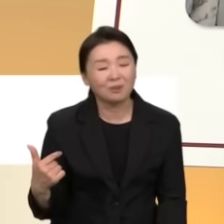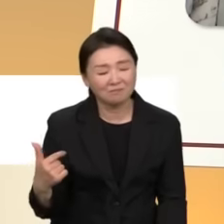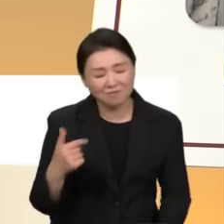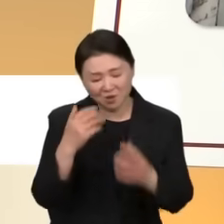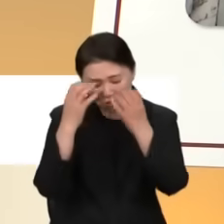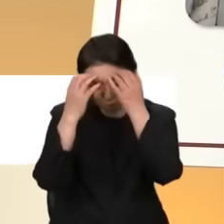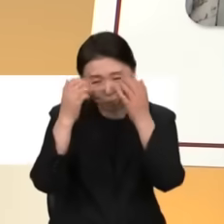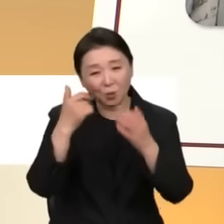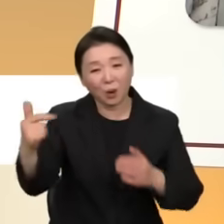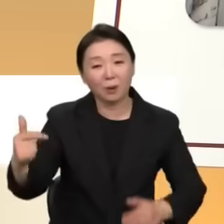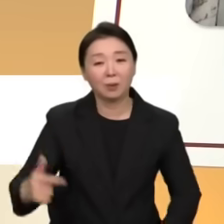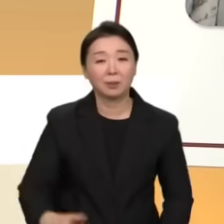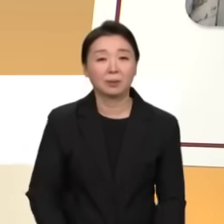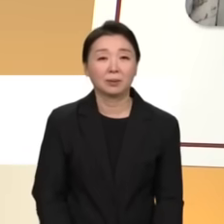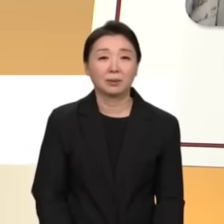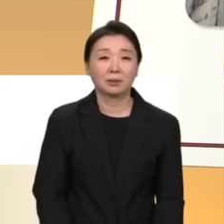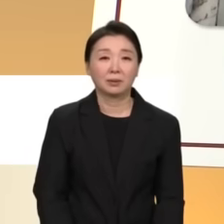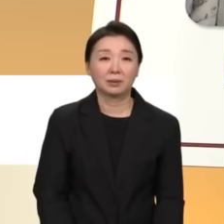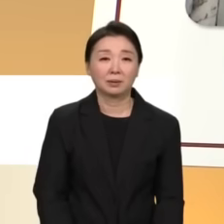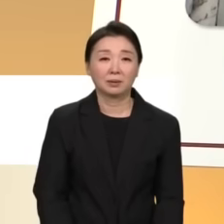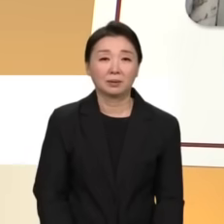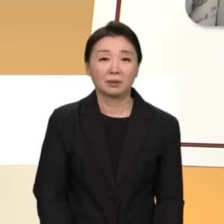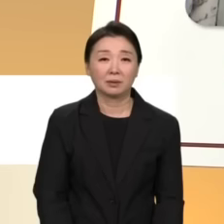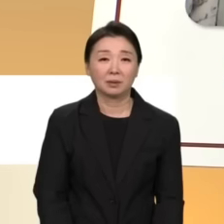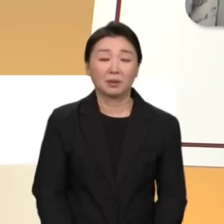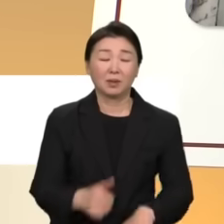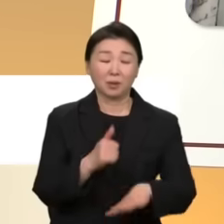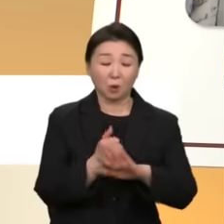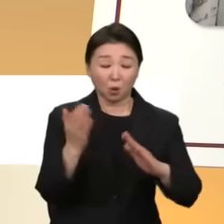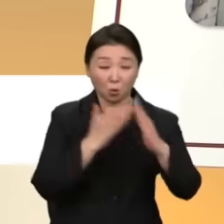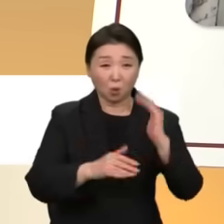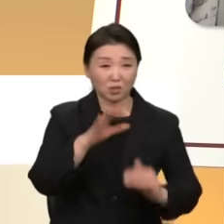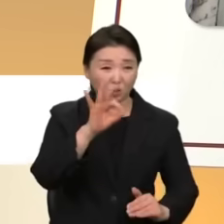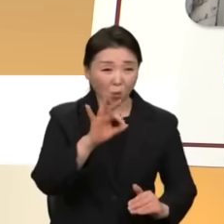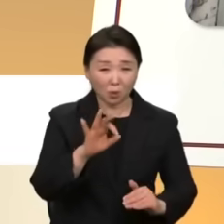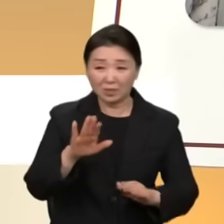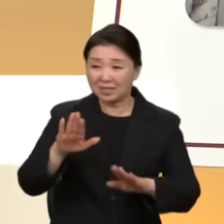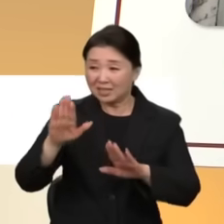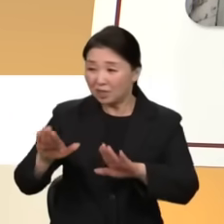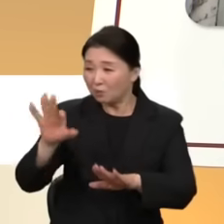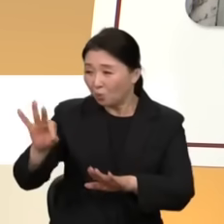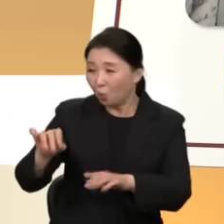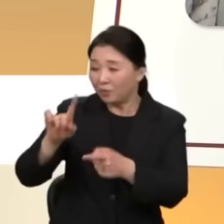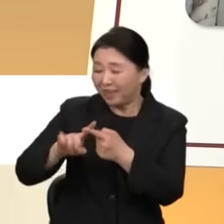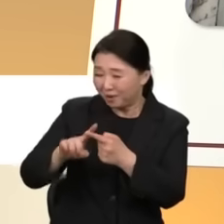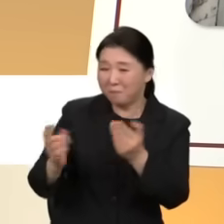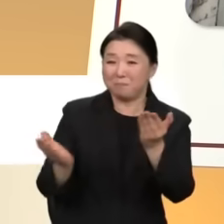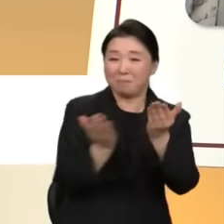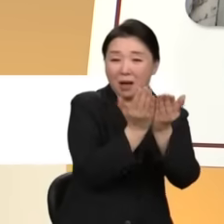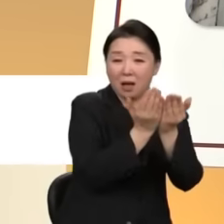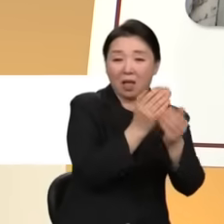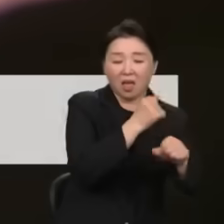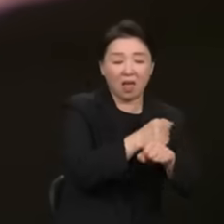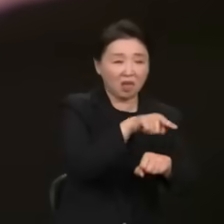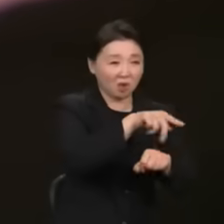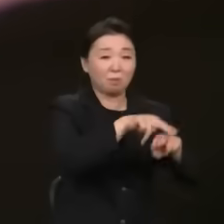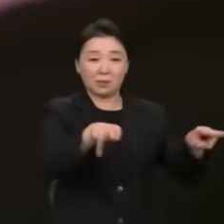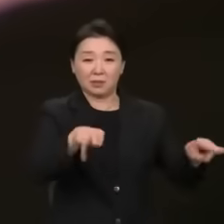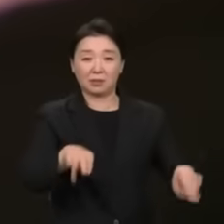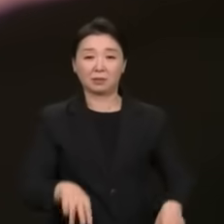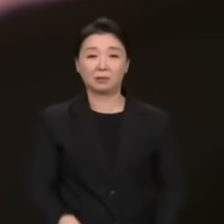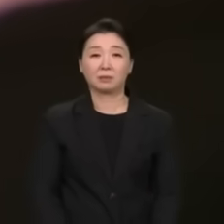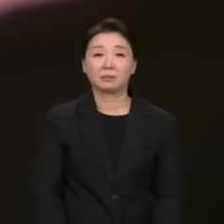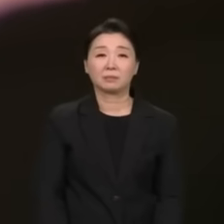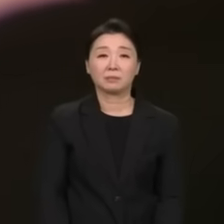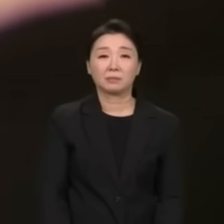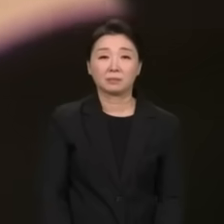고통만 커졌습니다. 무모한 공시가격 현실화 계획을 전면 폐지할 것입니다.